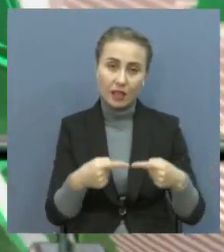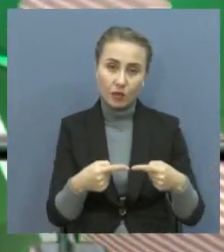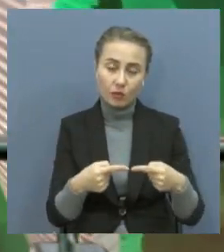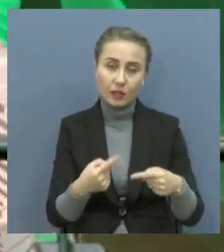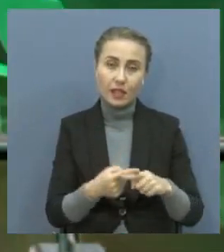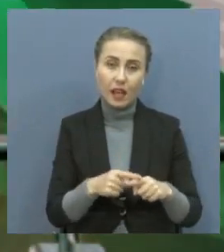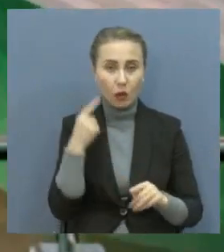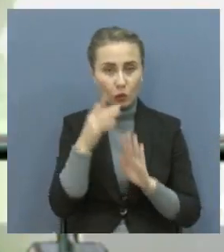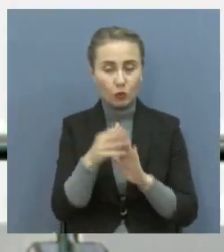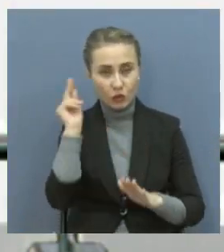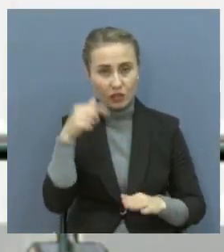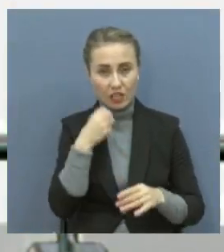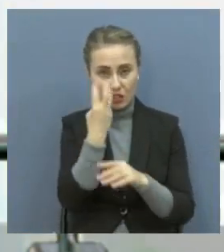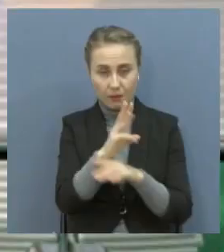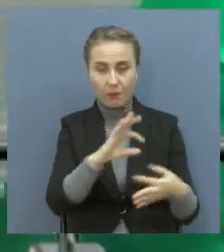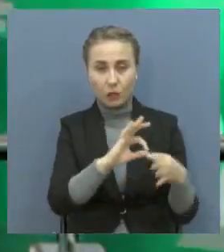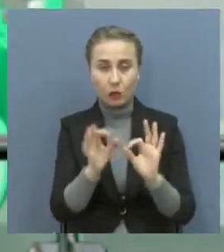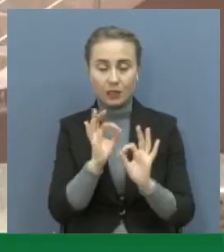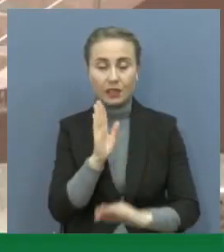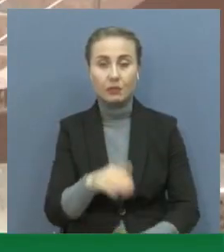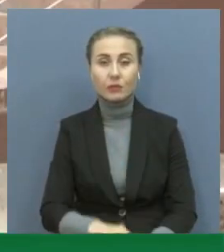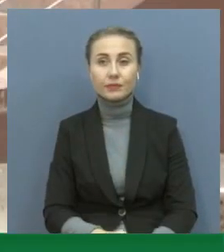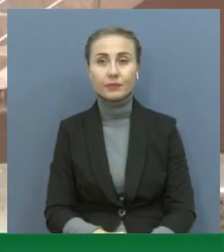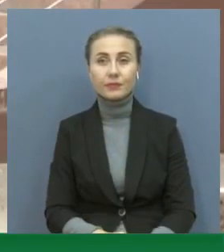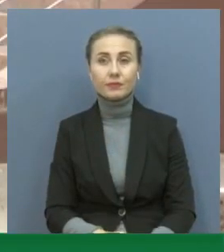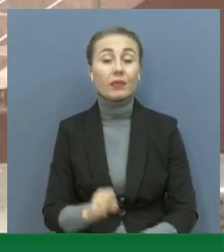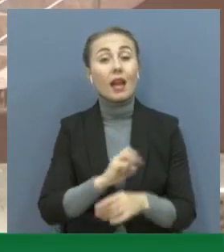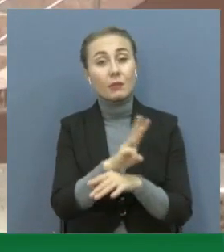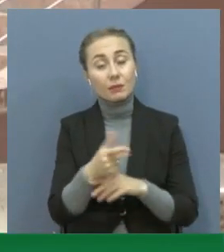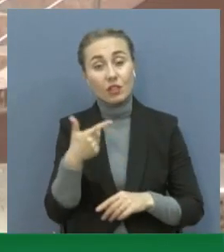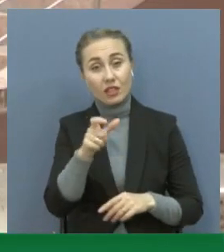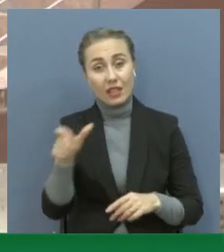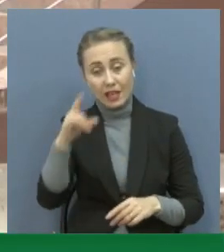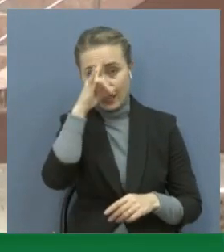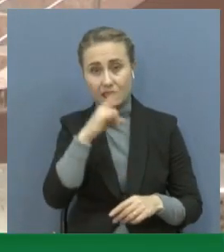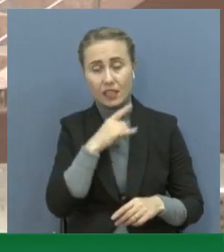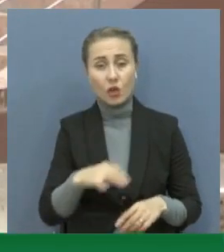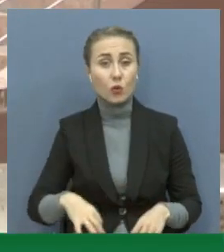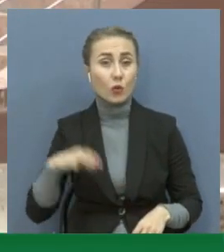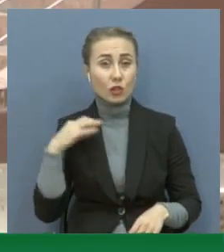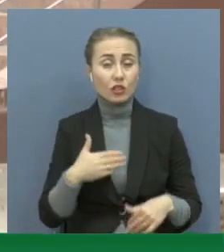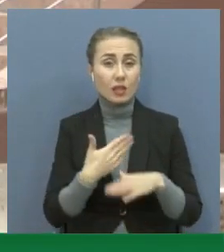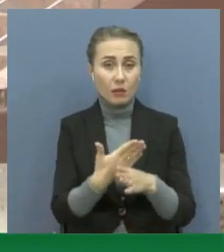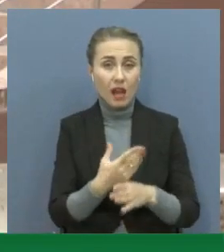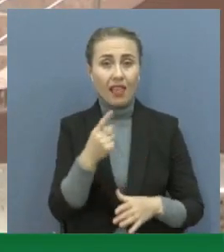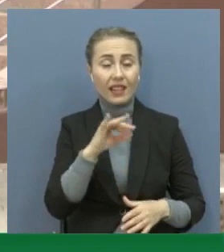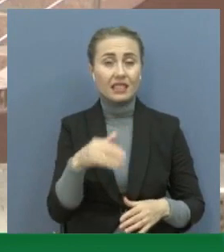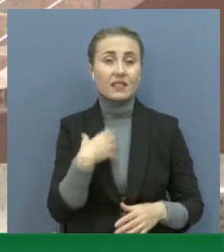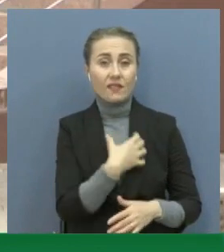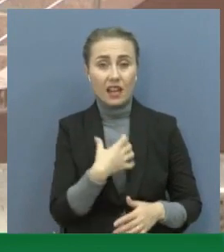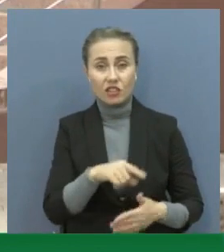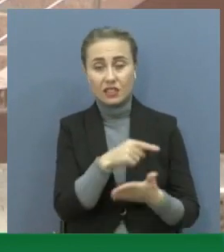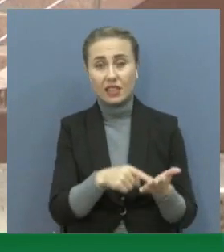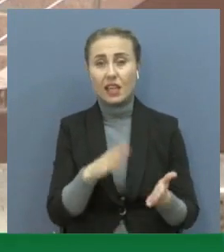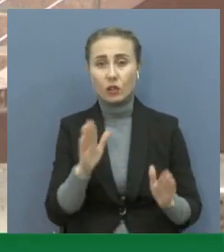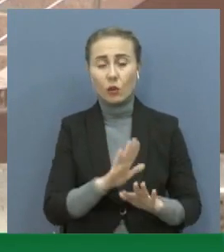вопрос изучал наш корреспондент Аслан Абуталипов. Обеспечение граждан Казахстана юридической помощью – одна из важных задач не